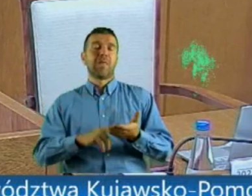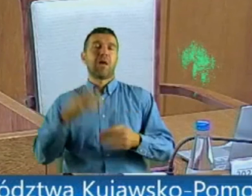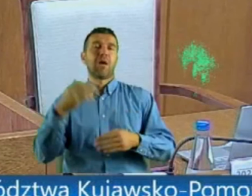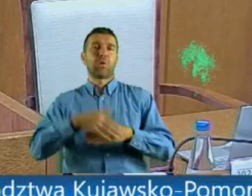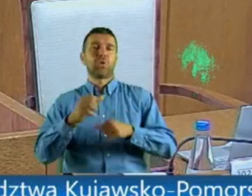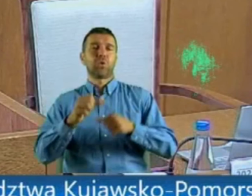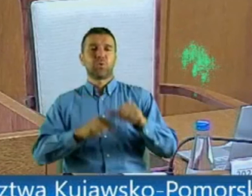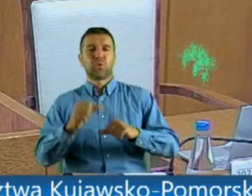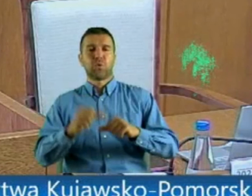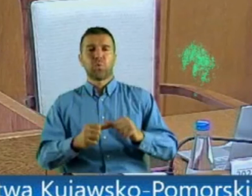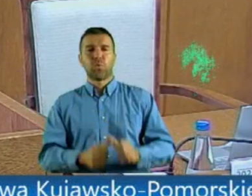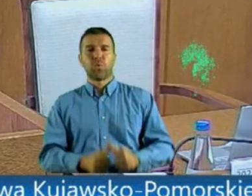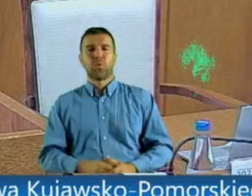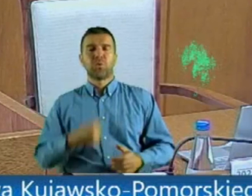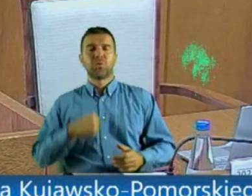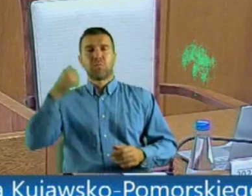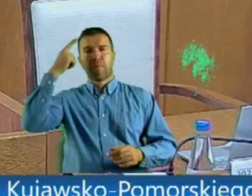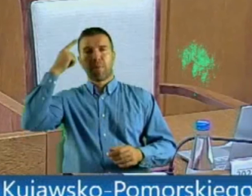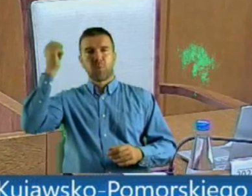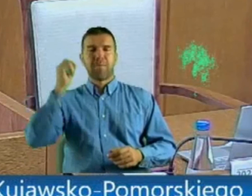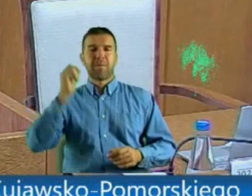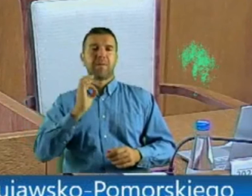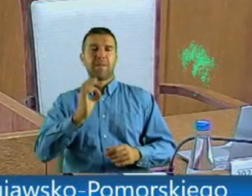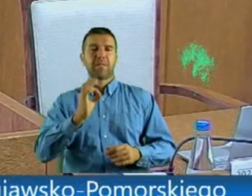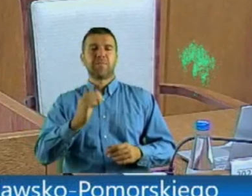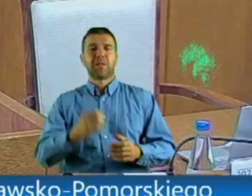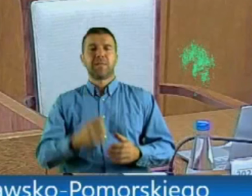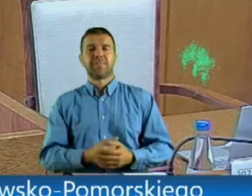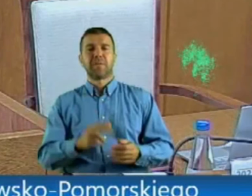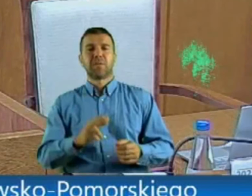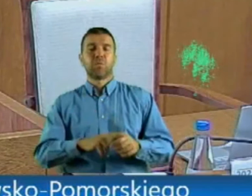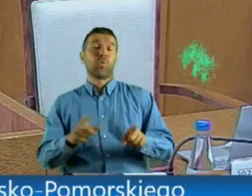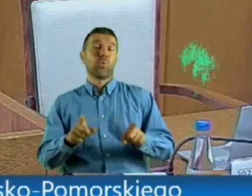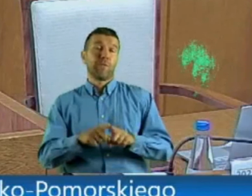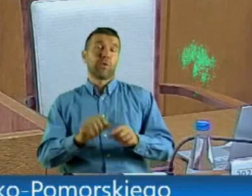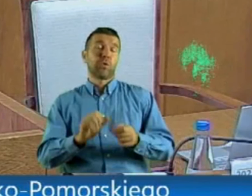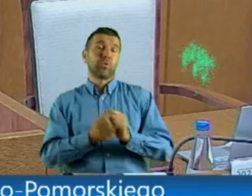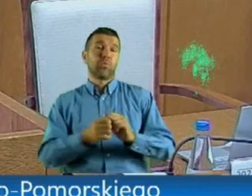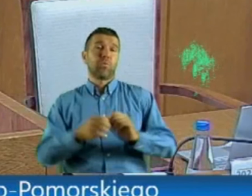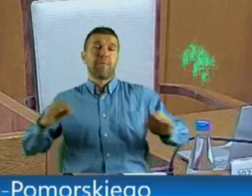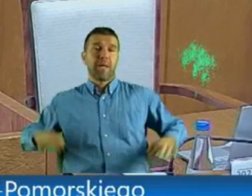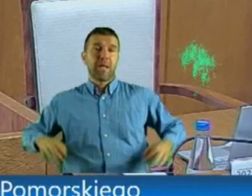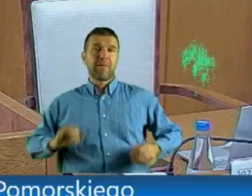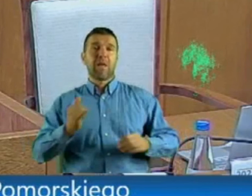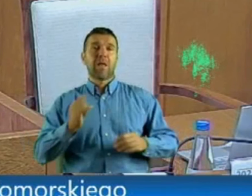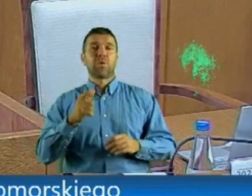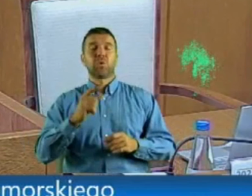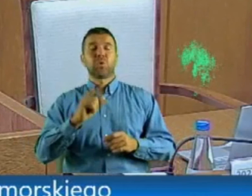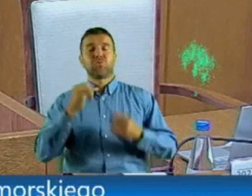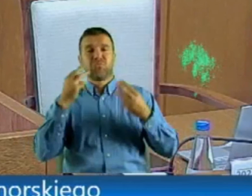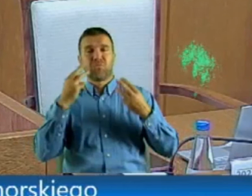swoimi pomysłami, które również dotyczą Państwa jako tego jednego